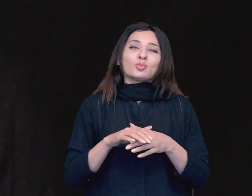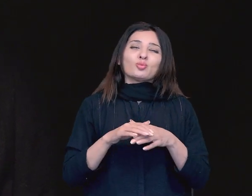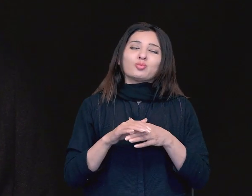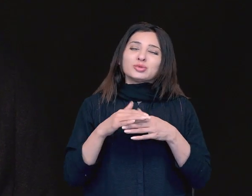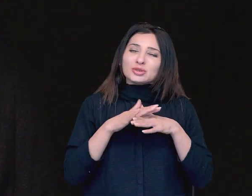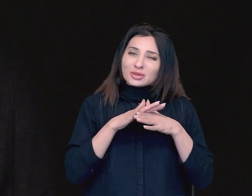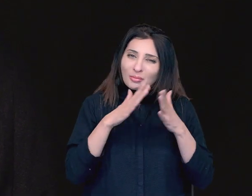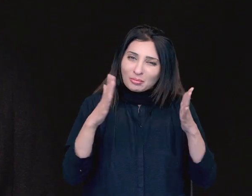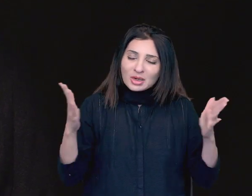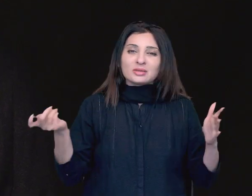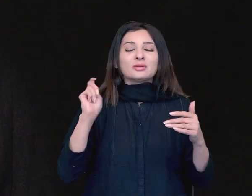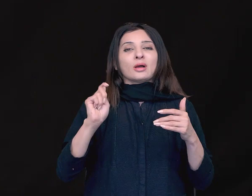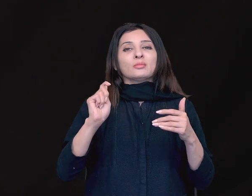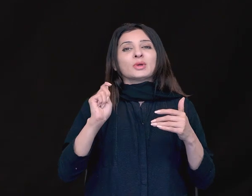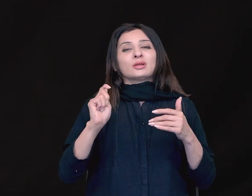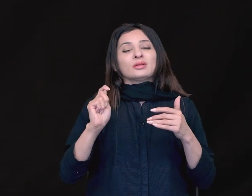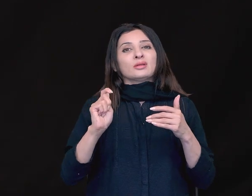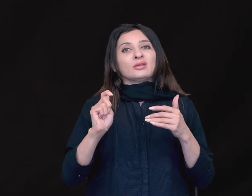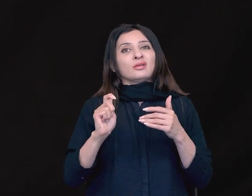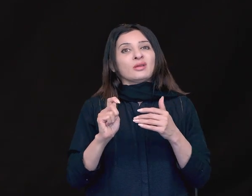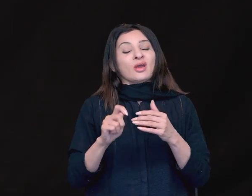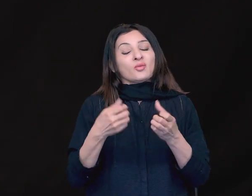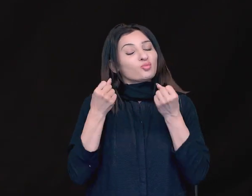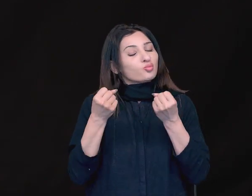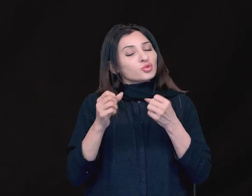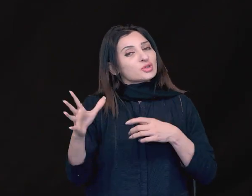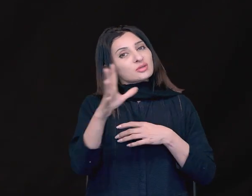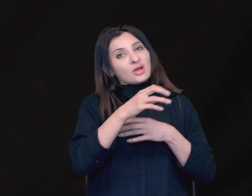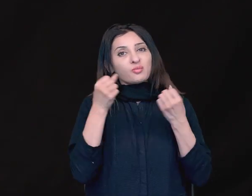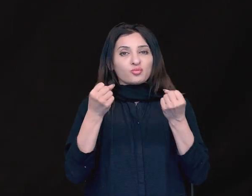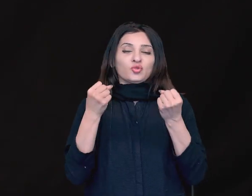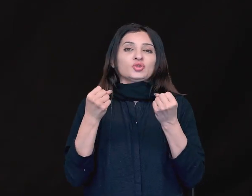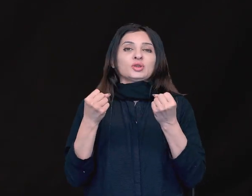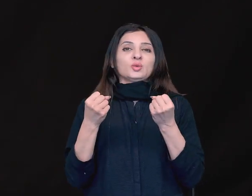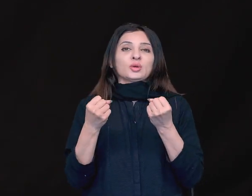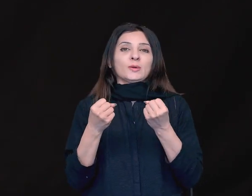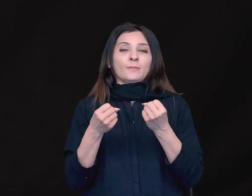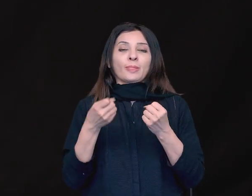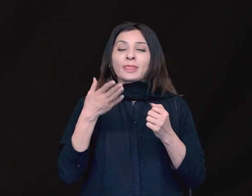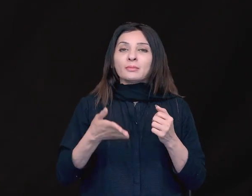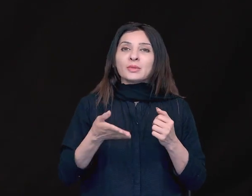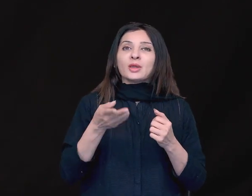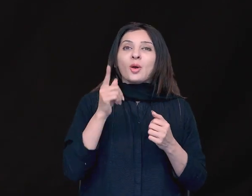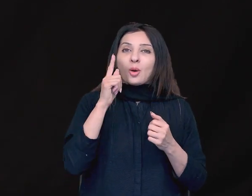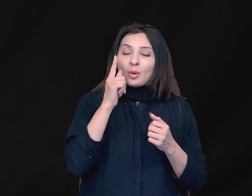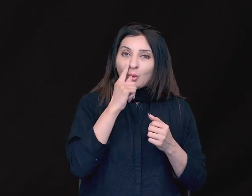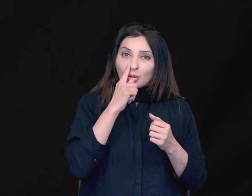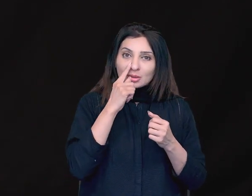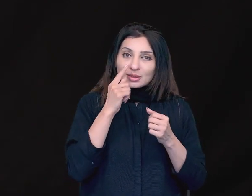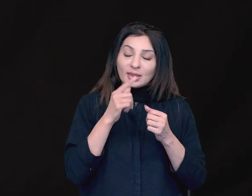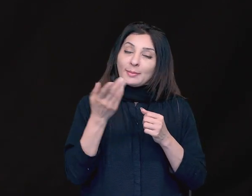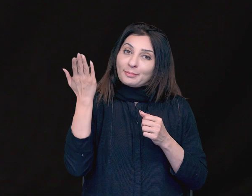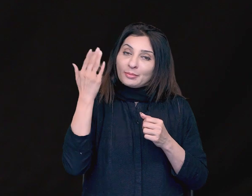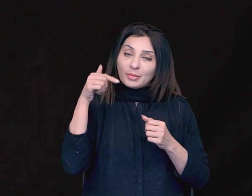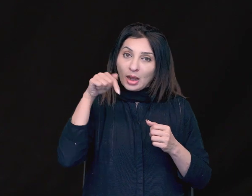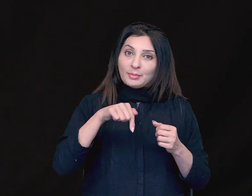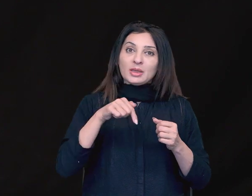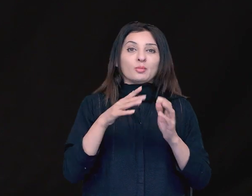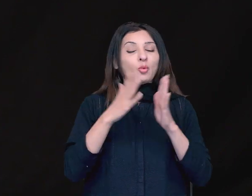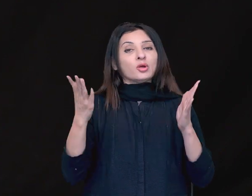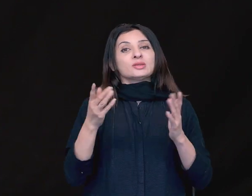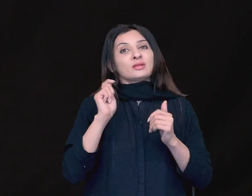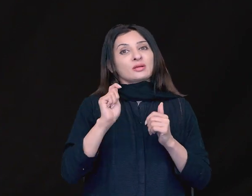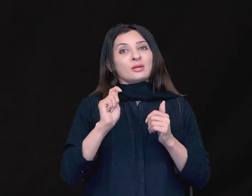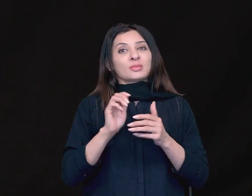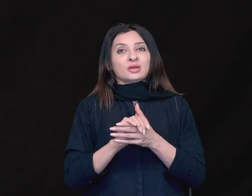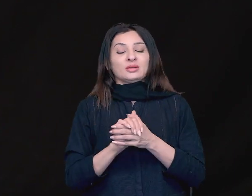زیادہ عورتیں کام کرنے والی ہیں، پچھلے 10 سال سے بہت زیادہ ایجوکیٹڈ ہیں، بہت زیادہ کمانے والی ہیں، مگر ان کا